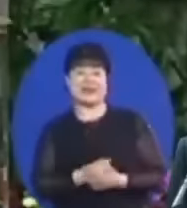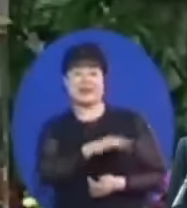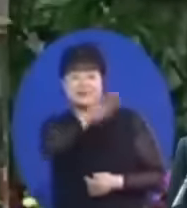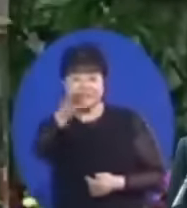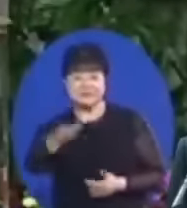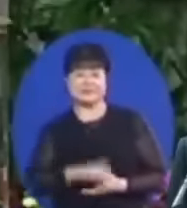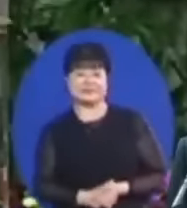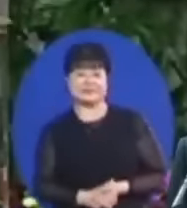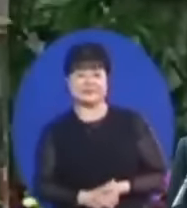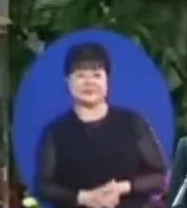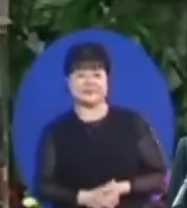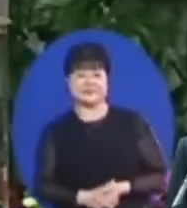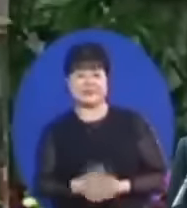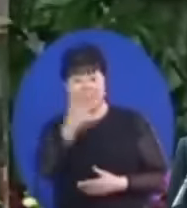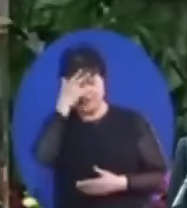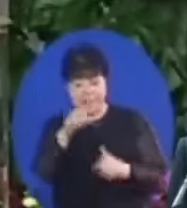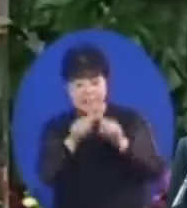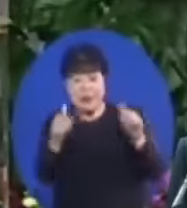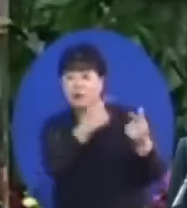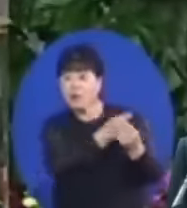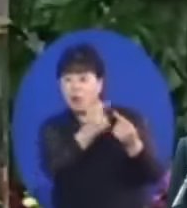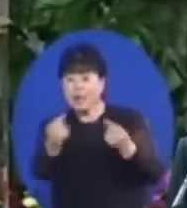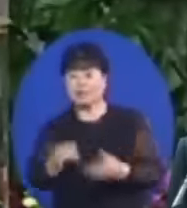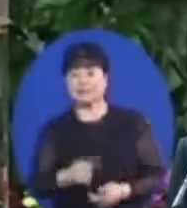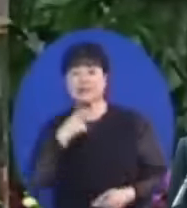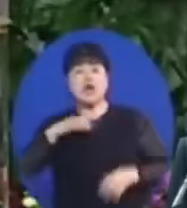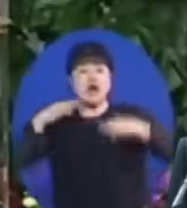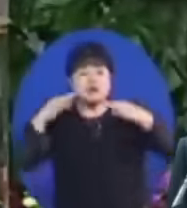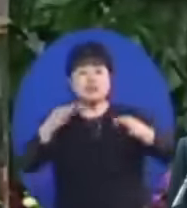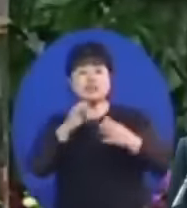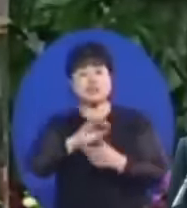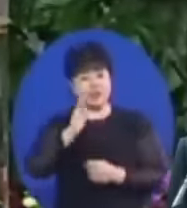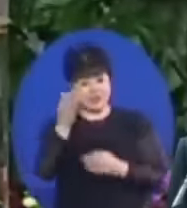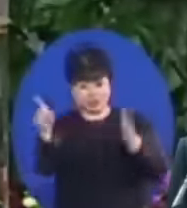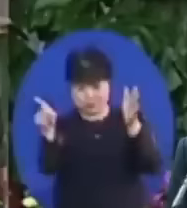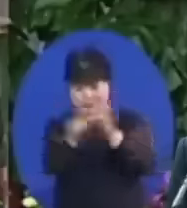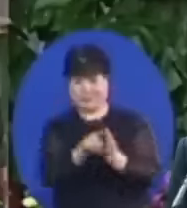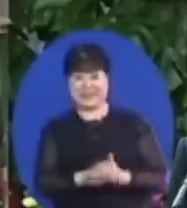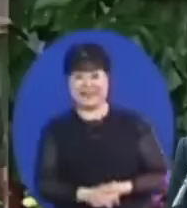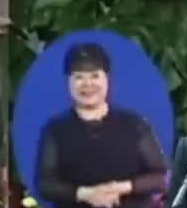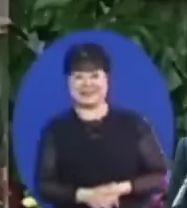우리는 바디메오처럼 부르짖는 기도를 해야 되는 것입니다.